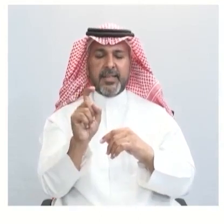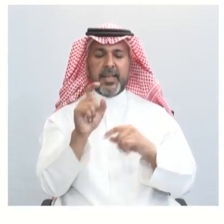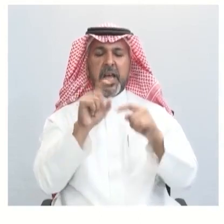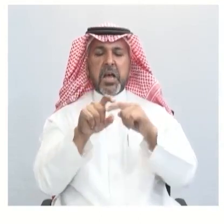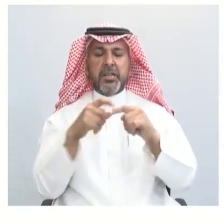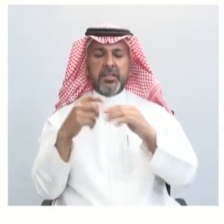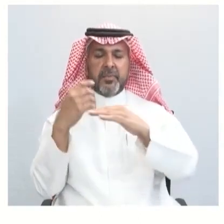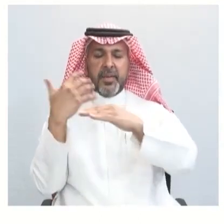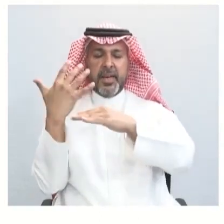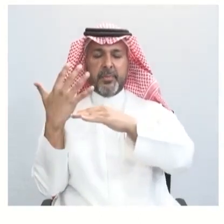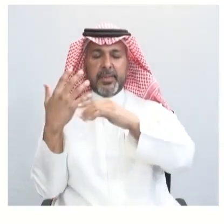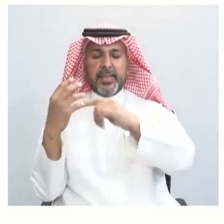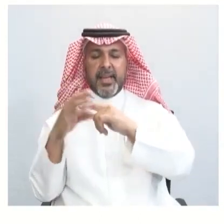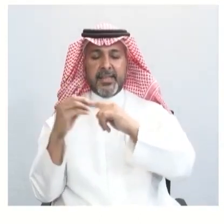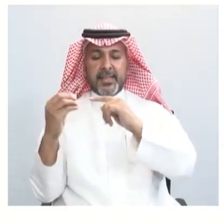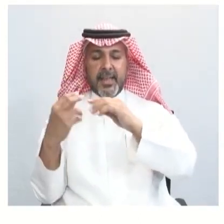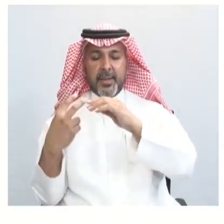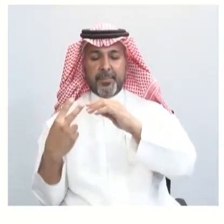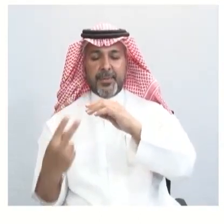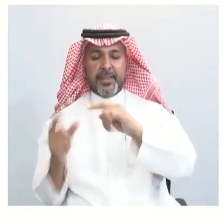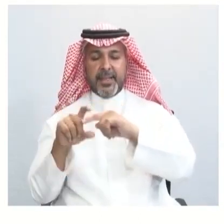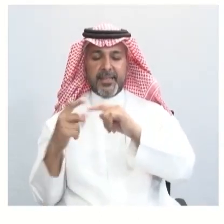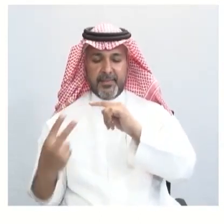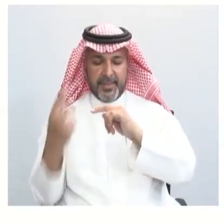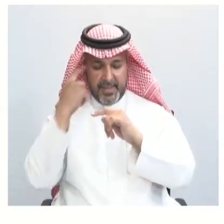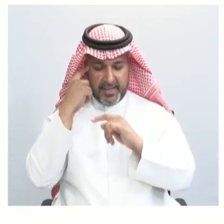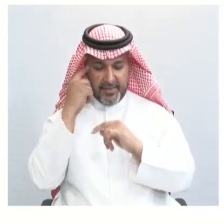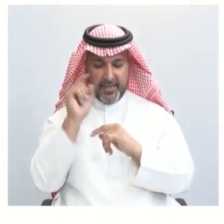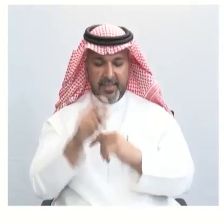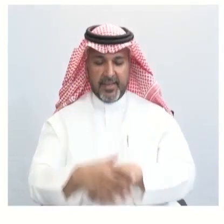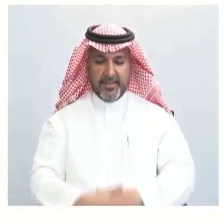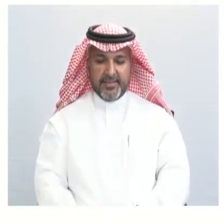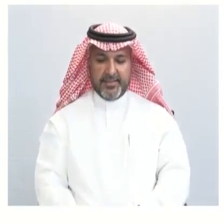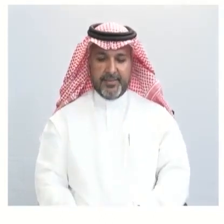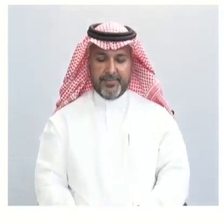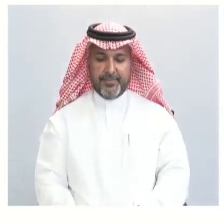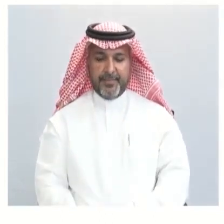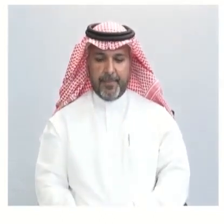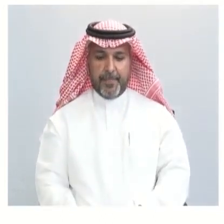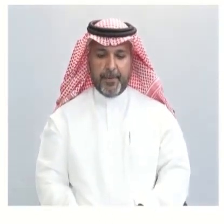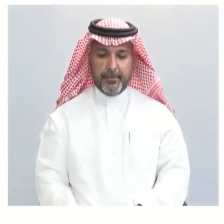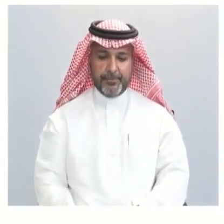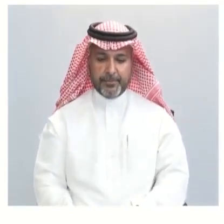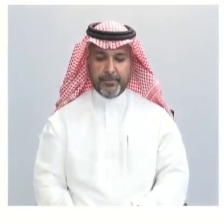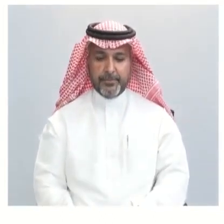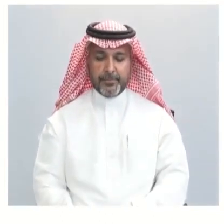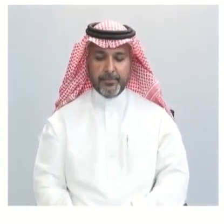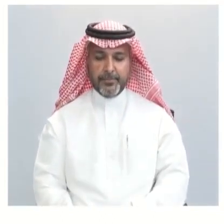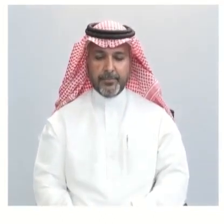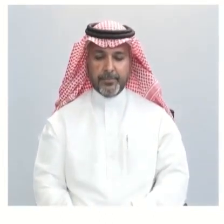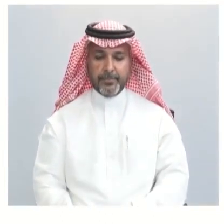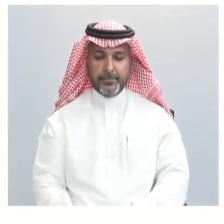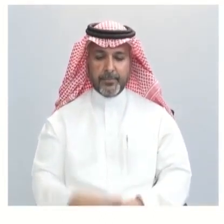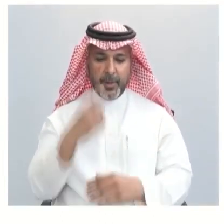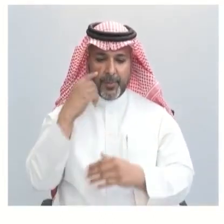زد 5 ماذا راح يساوي ا طبعا هنا تقسيم اوا راح يتبقى لنا سالب خ زائد